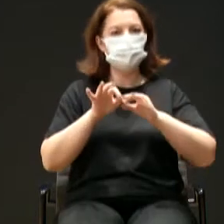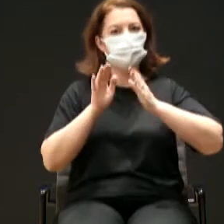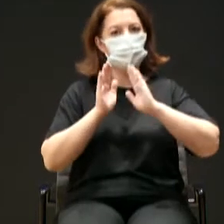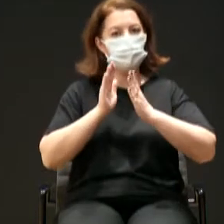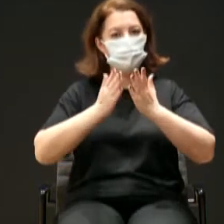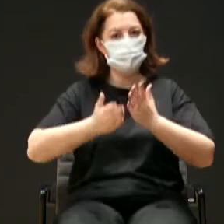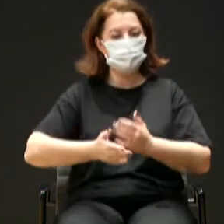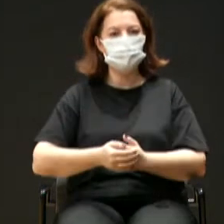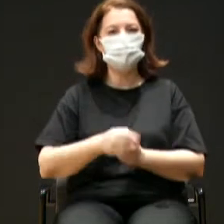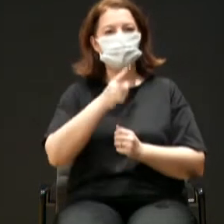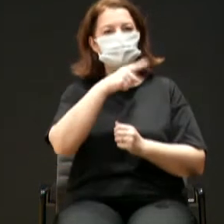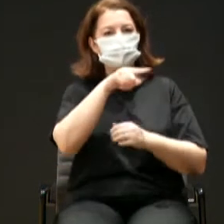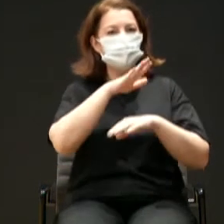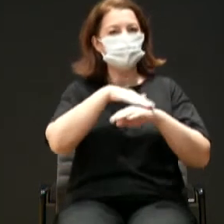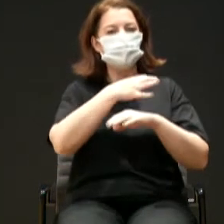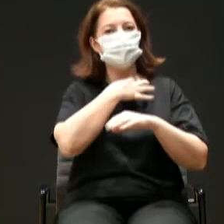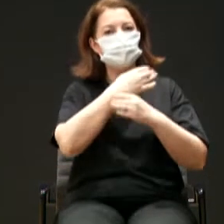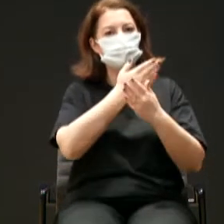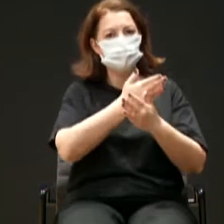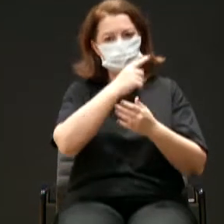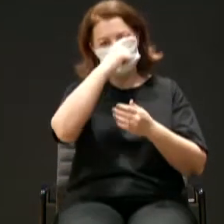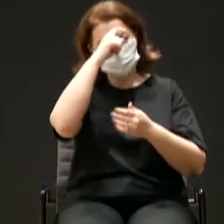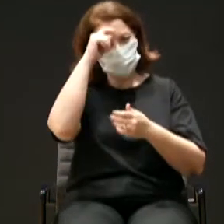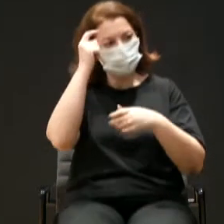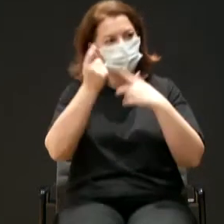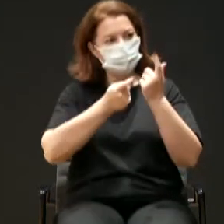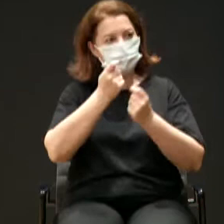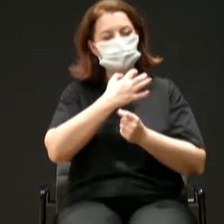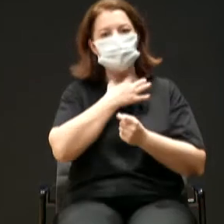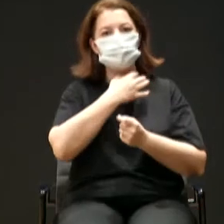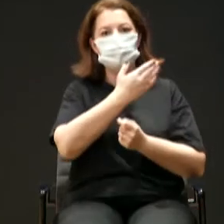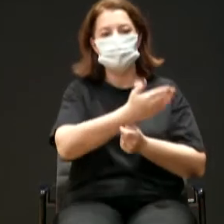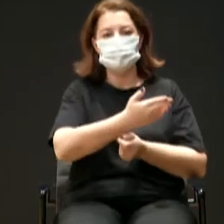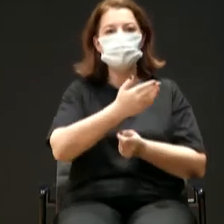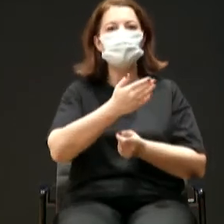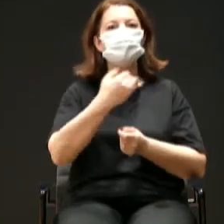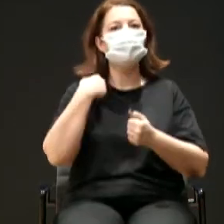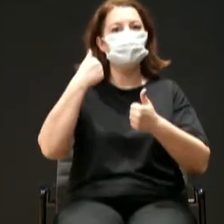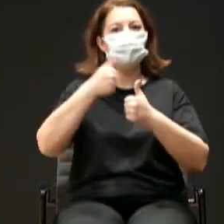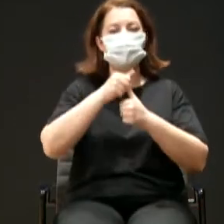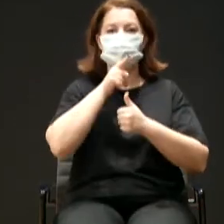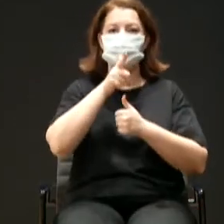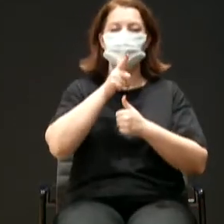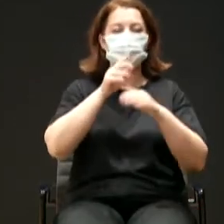Bunu gideren teknik arkadaşlarımıza teşekkür ediyoruz. Emeklerine sağlık. Tekrardan sesimiz çıkmaya